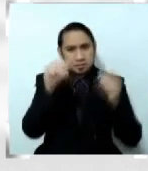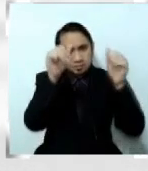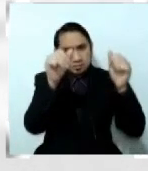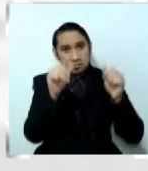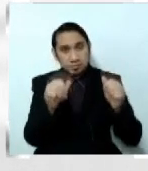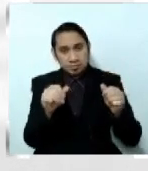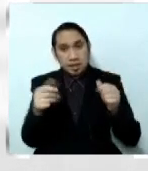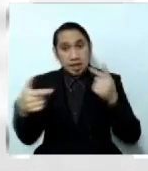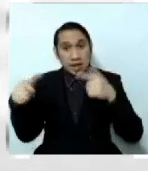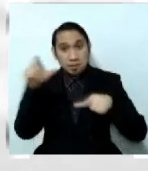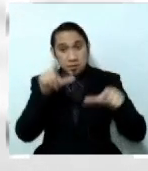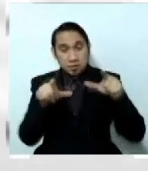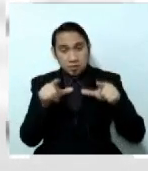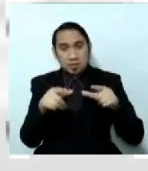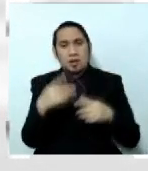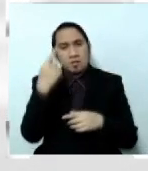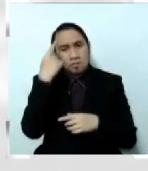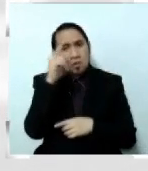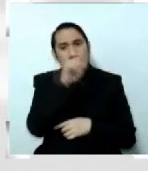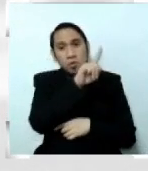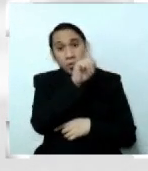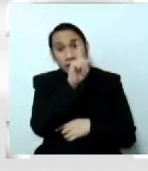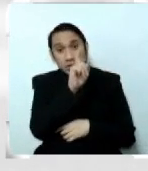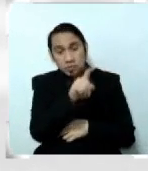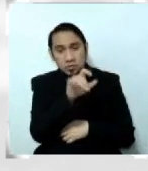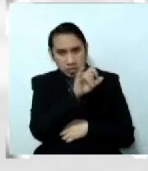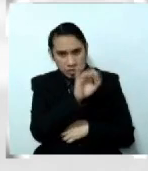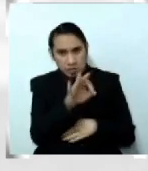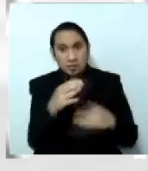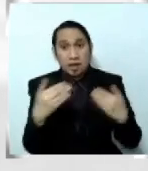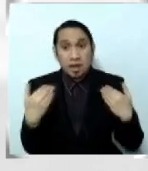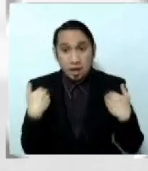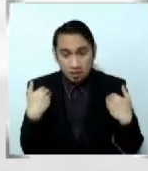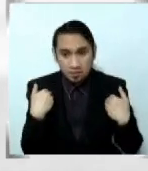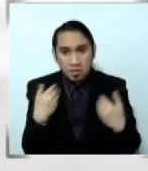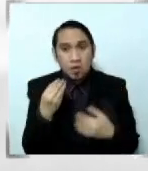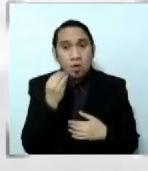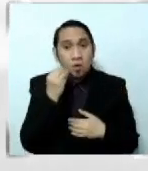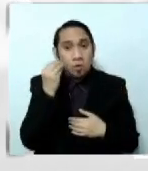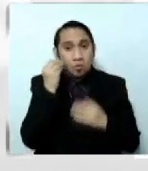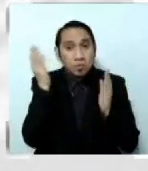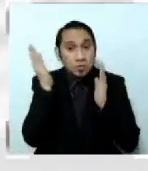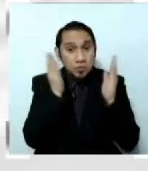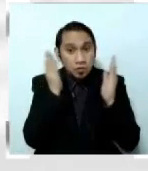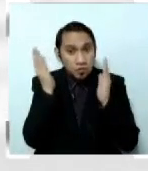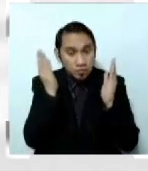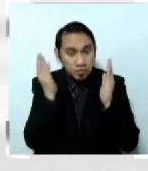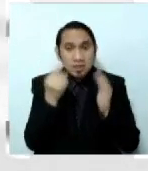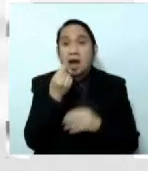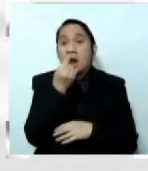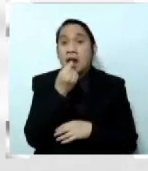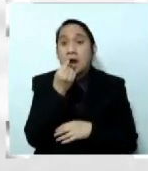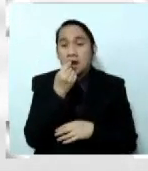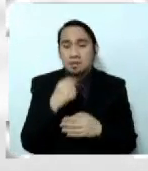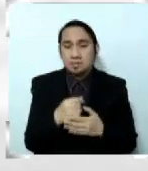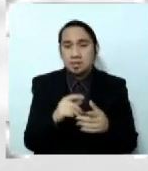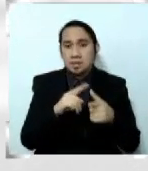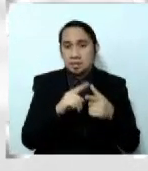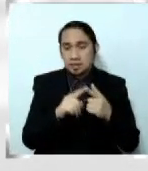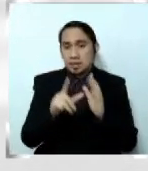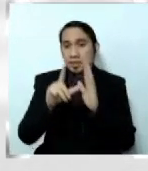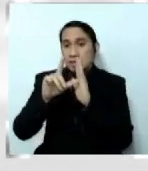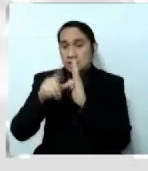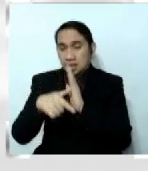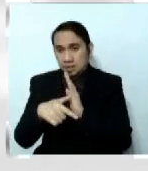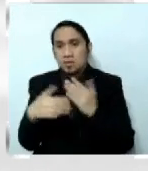laboratorio para magtanong kung nagsasagawa sila ng home service na RT-PCR test. Ilang saglit lang, isang